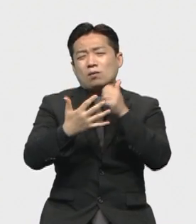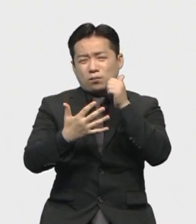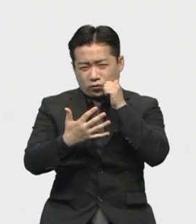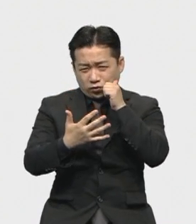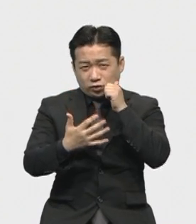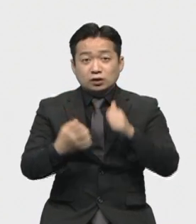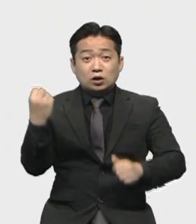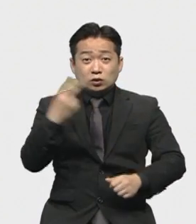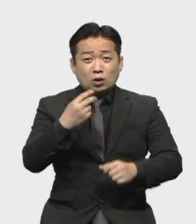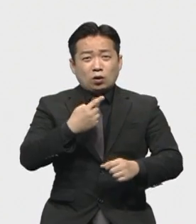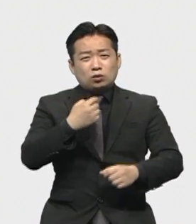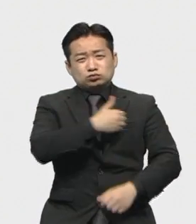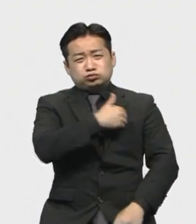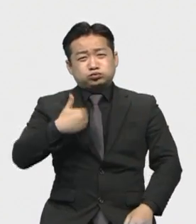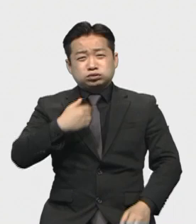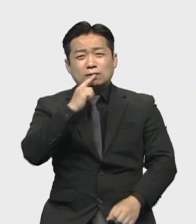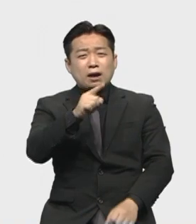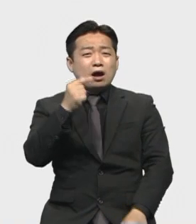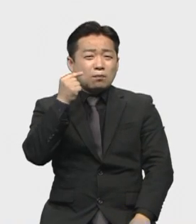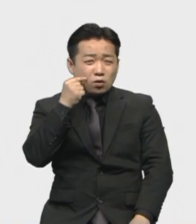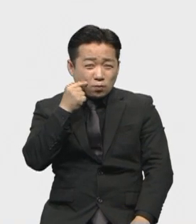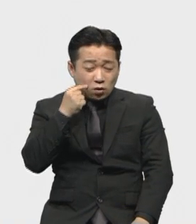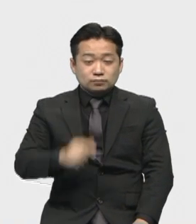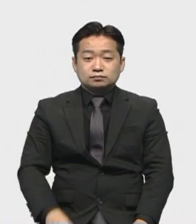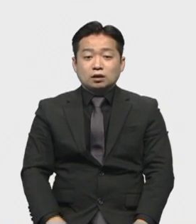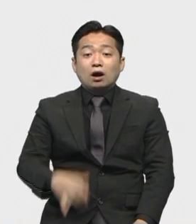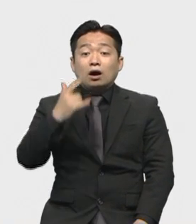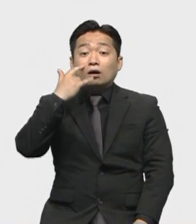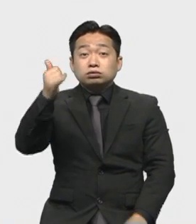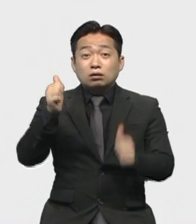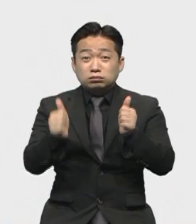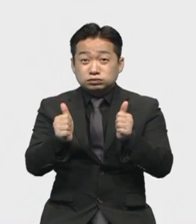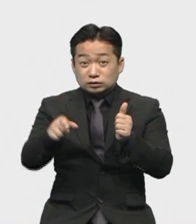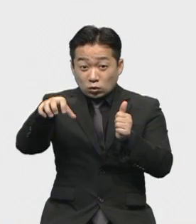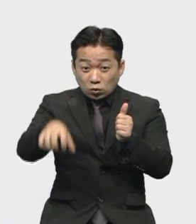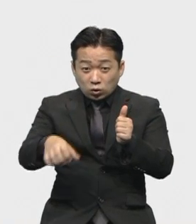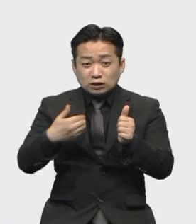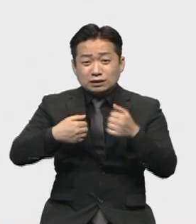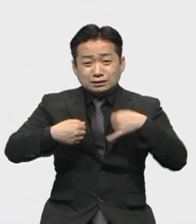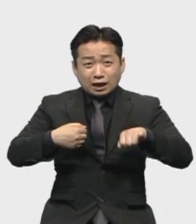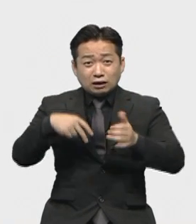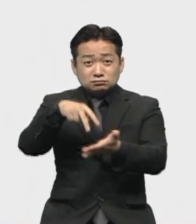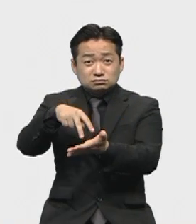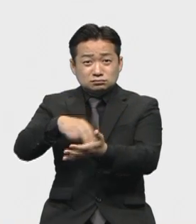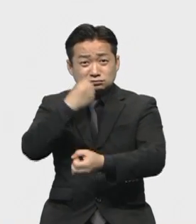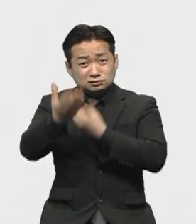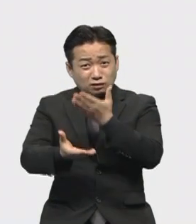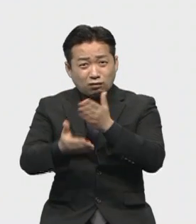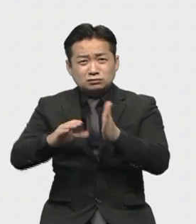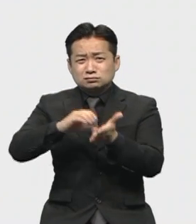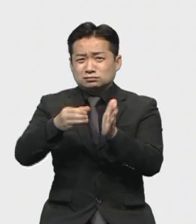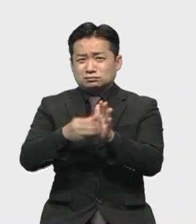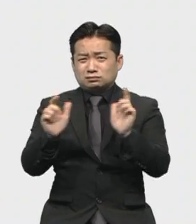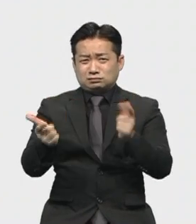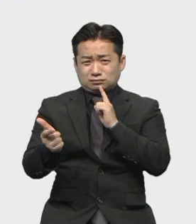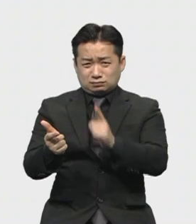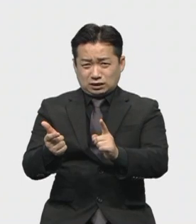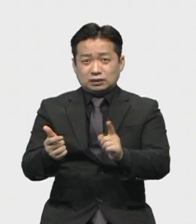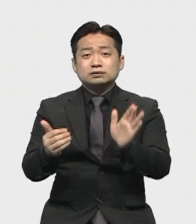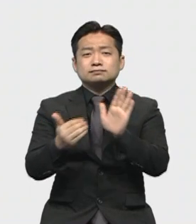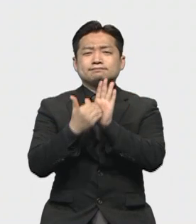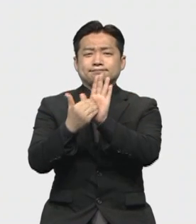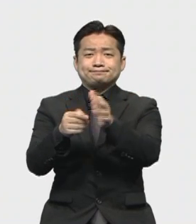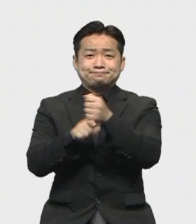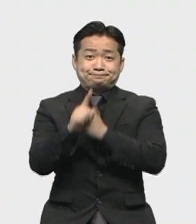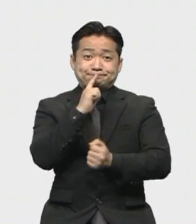진술하거나 충분히 해명 못한 게 있다면서도 부모가 기소된 법정에서 딸이 증언하는 건 적절하지 않다고 증언 거부